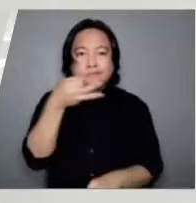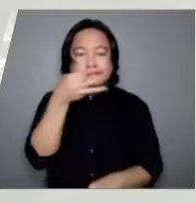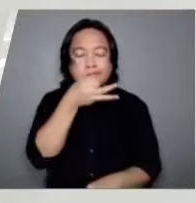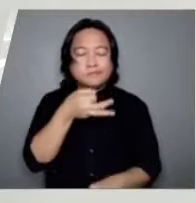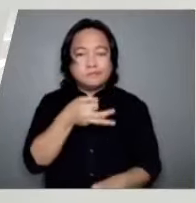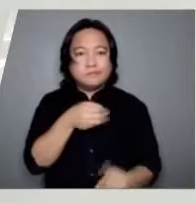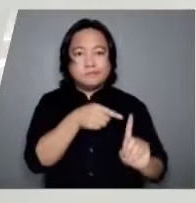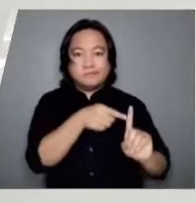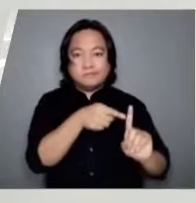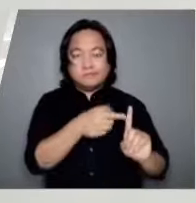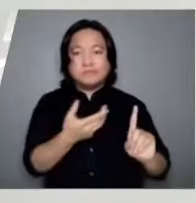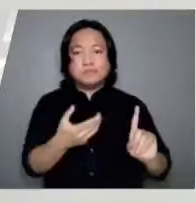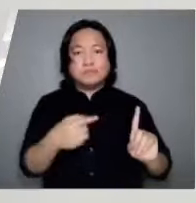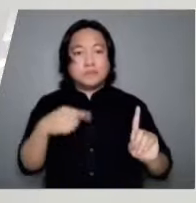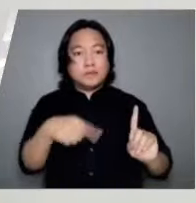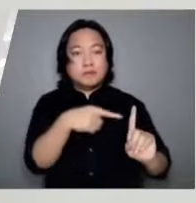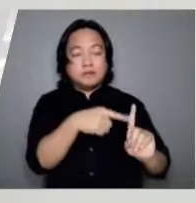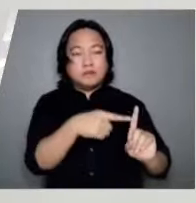lumalabas na supplier ng